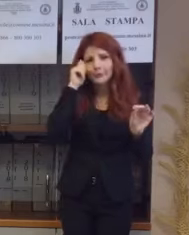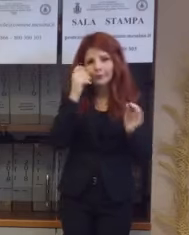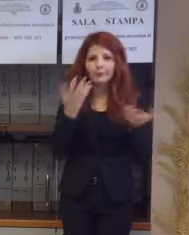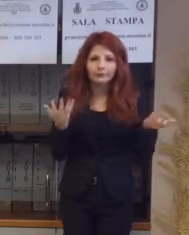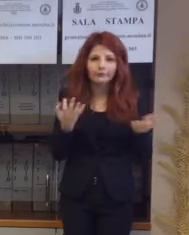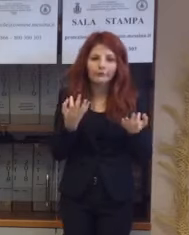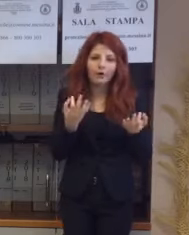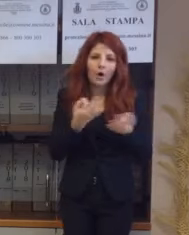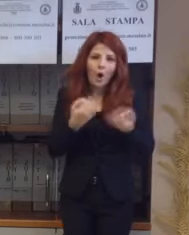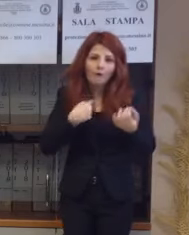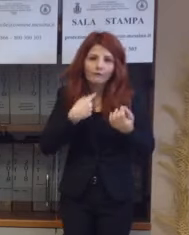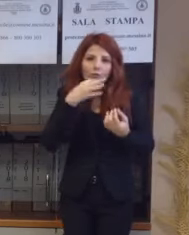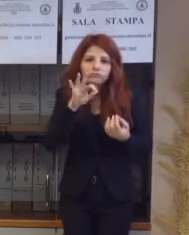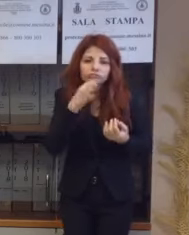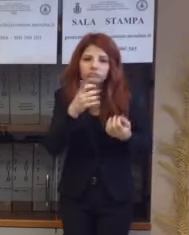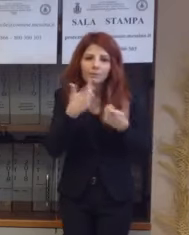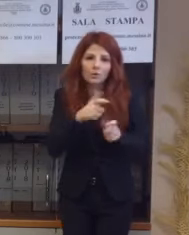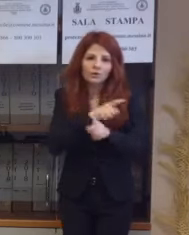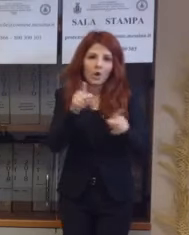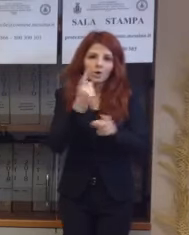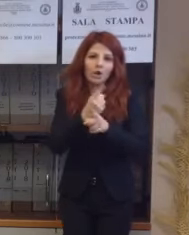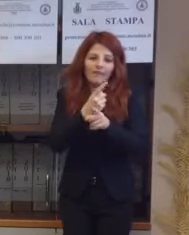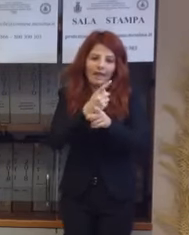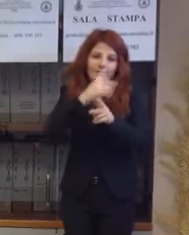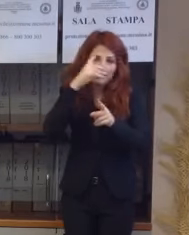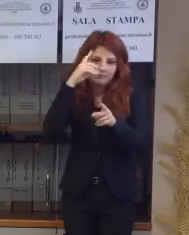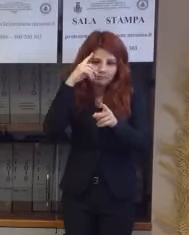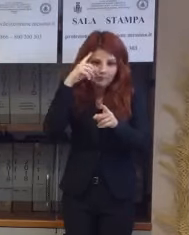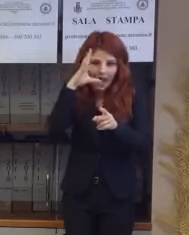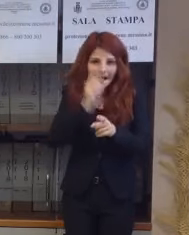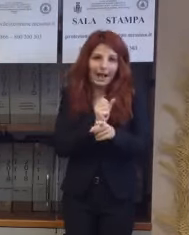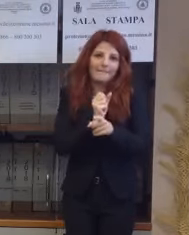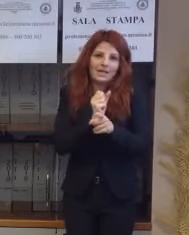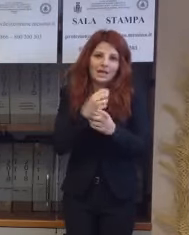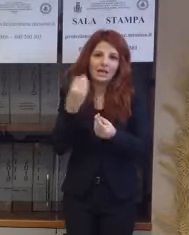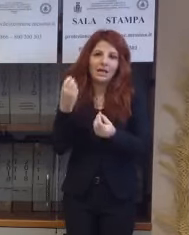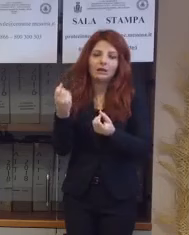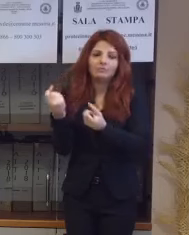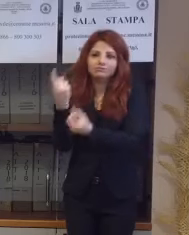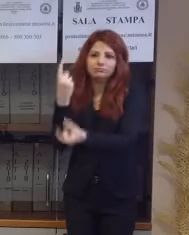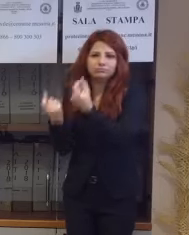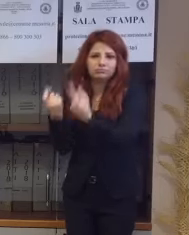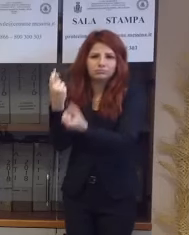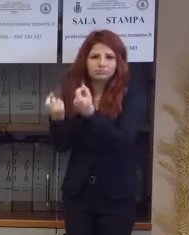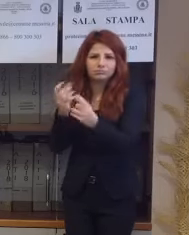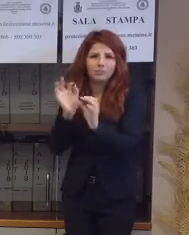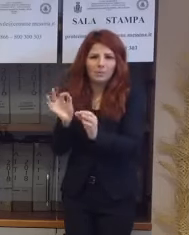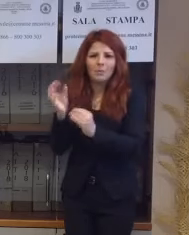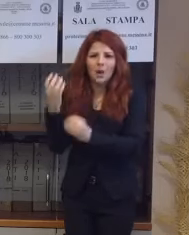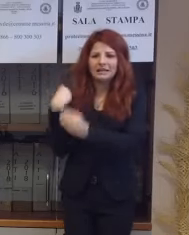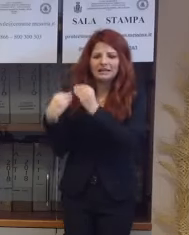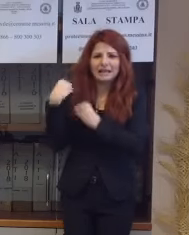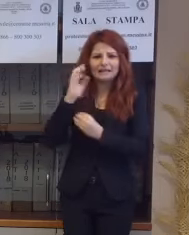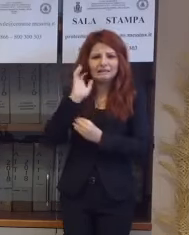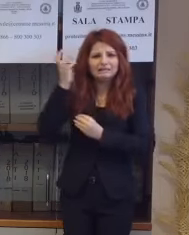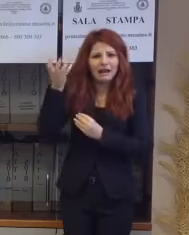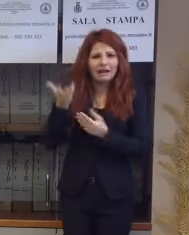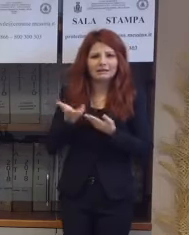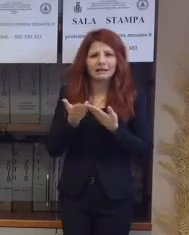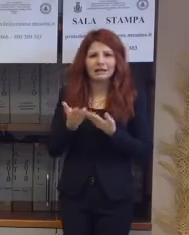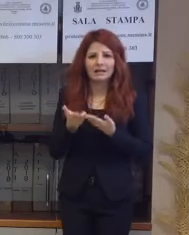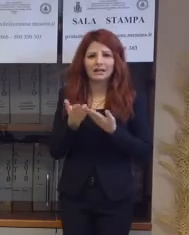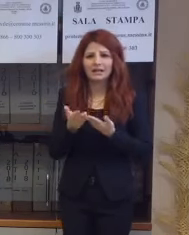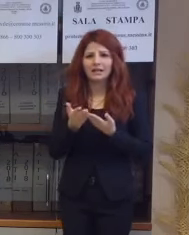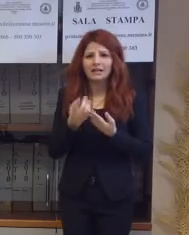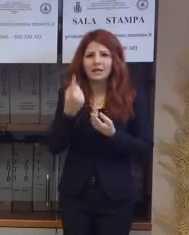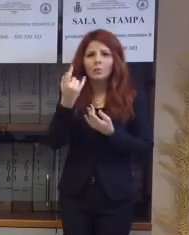sta succedendo, andando anche agli esempi pratici delle varie richieste balorde che ci arrivano, che c'è quasi quasi, c'era pure una telefonata: